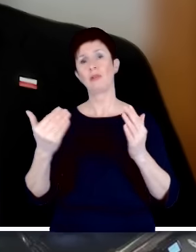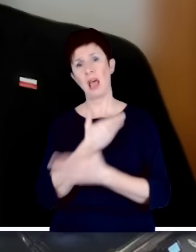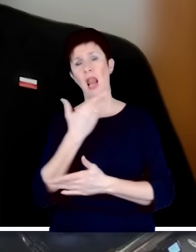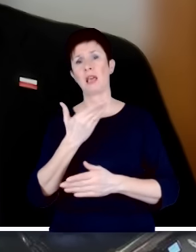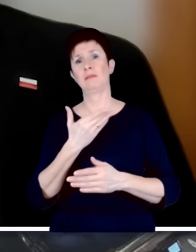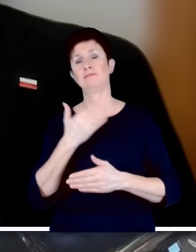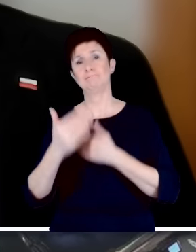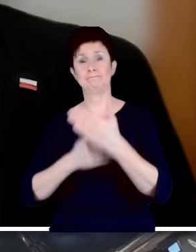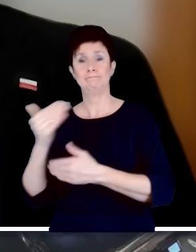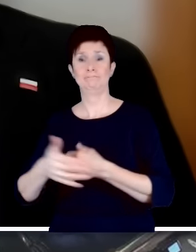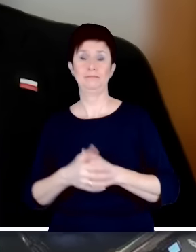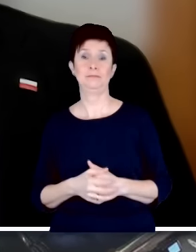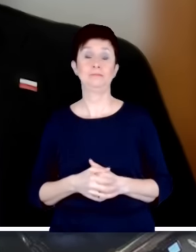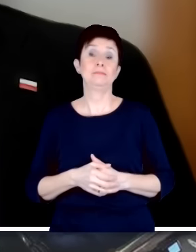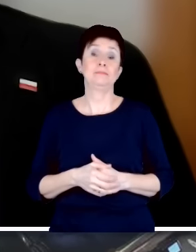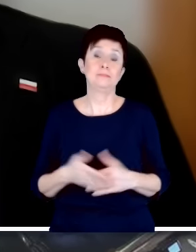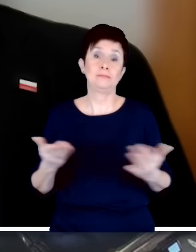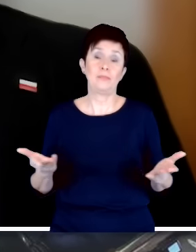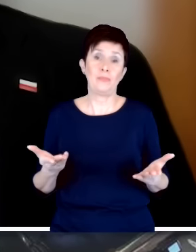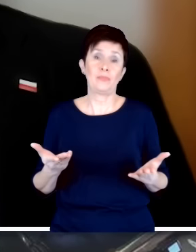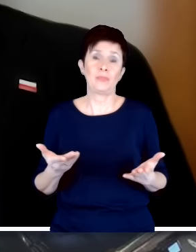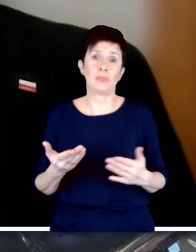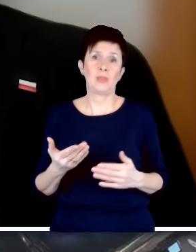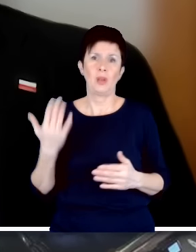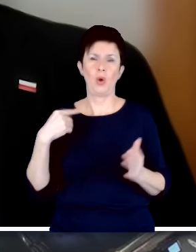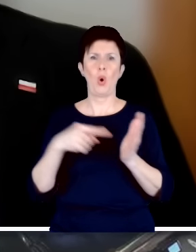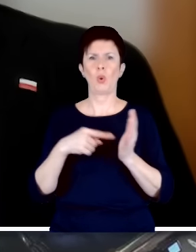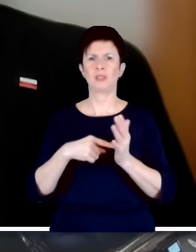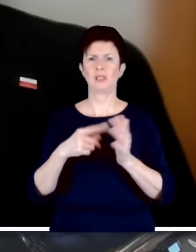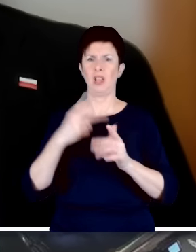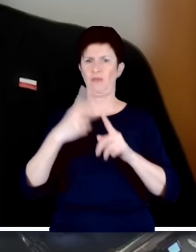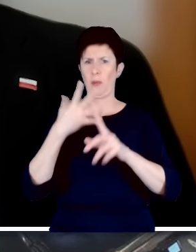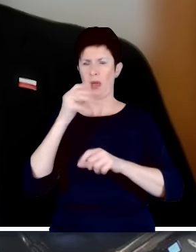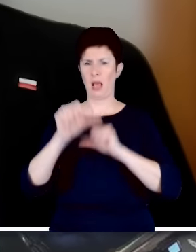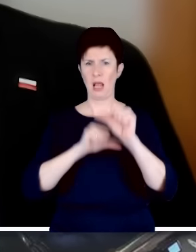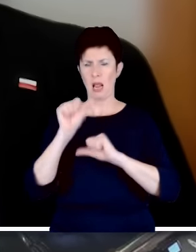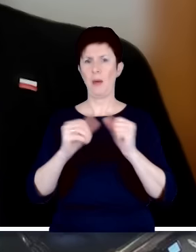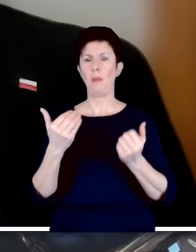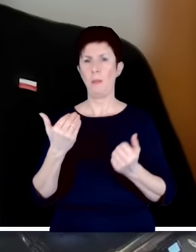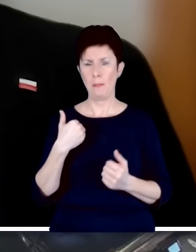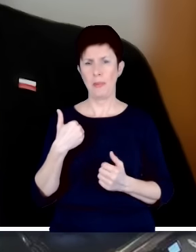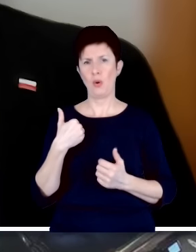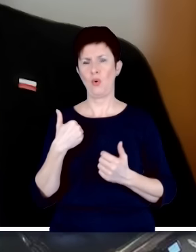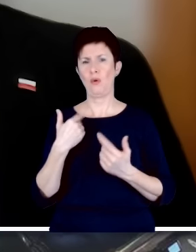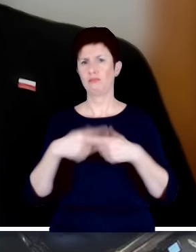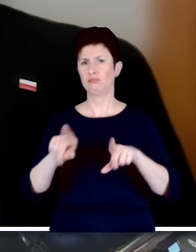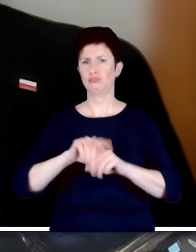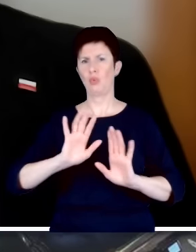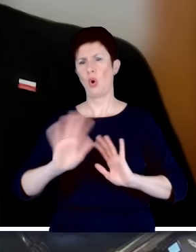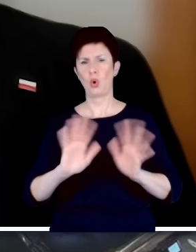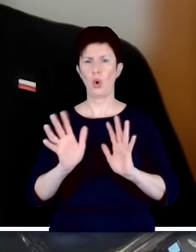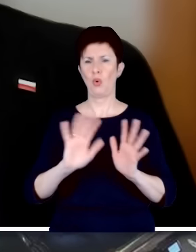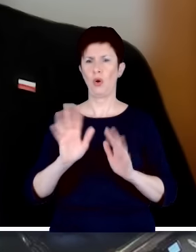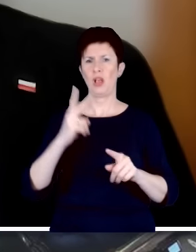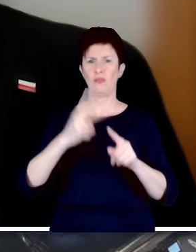Gdzieś mniej więcej przez ostatnie 25 lat w Polsce wykonano około 25